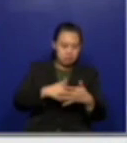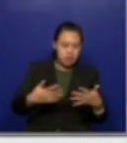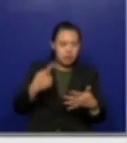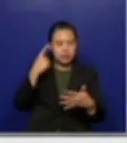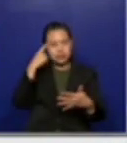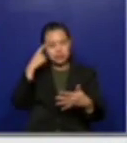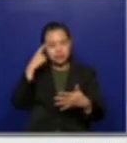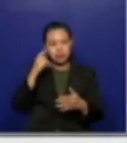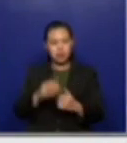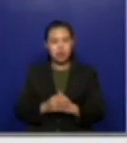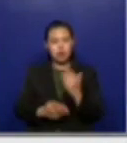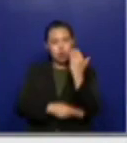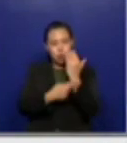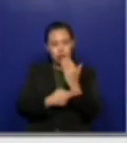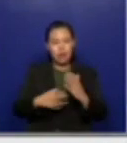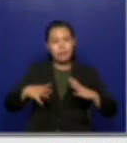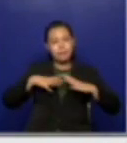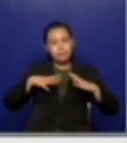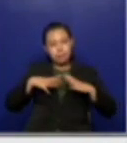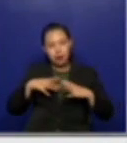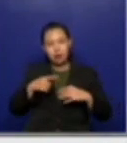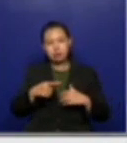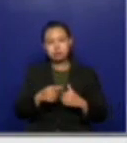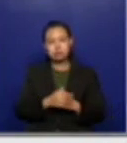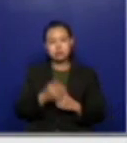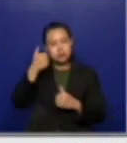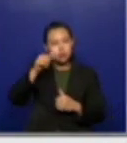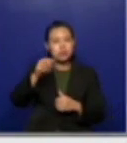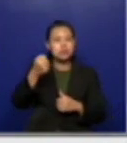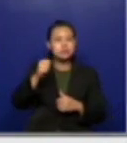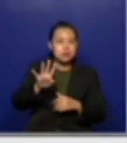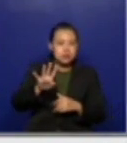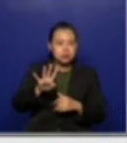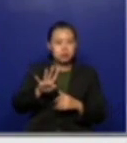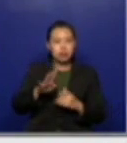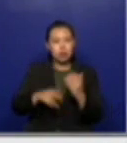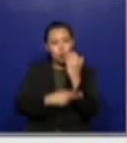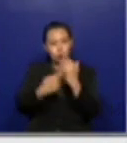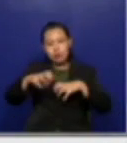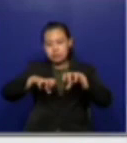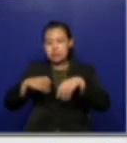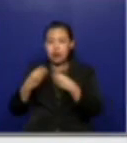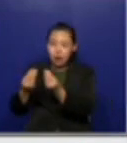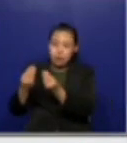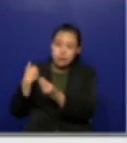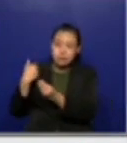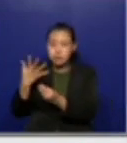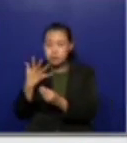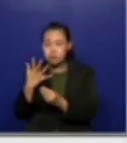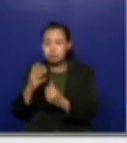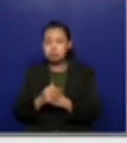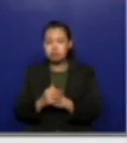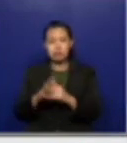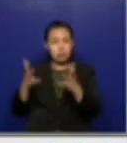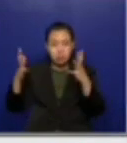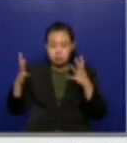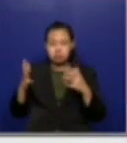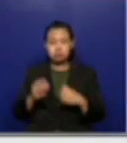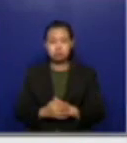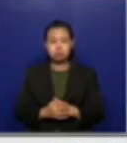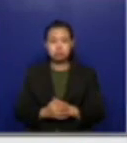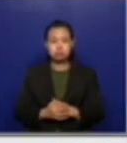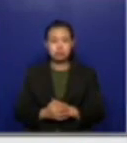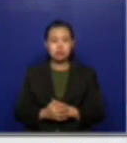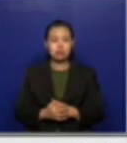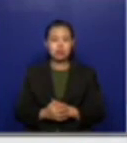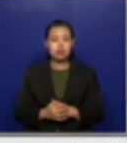วันให้พักโรงแรมอย่างดีแต่เป็นนักลงทุนเกรด A ลงทุนพันล้านหมื่นล้านต้องอยู่แบบนี้มีไหมล่ะครับไม่มีแล้วท่านจ